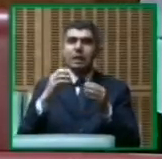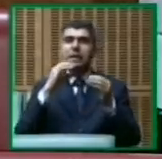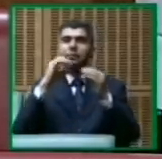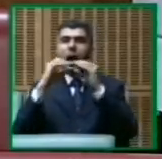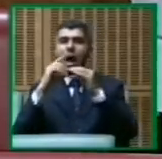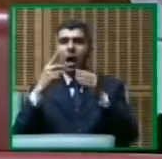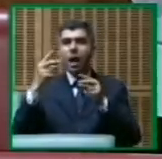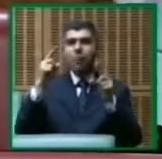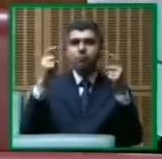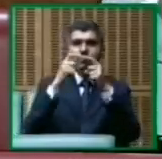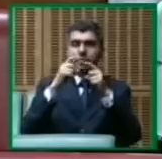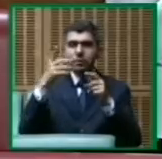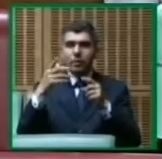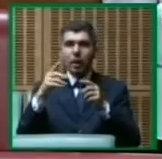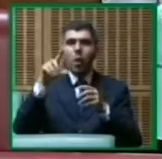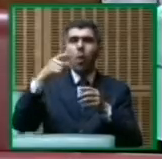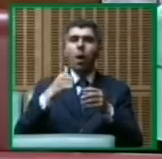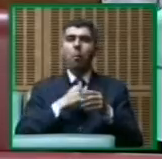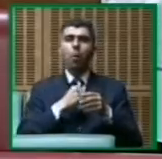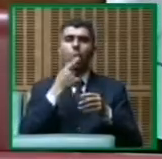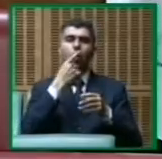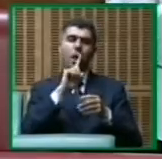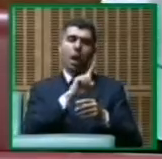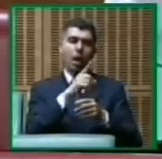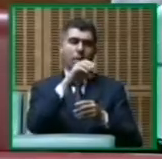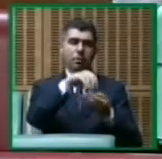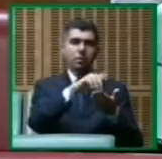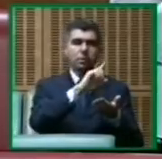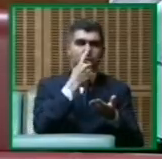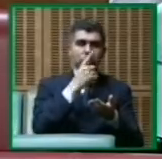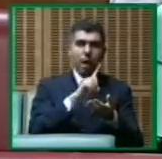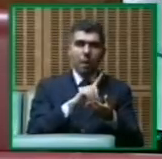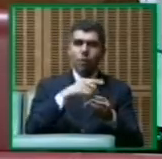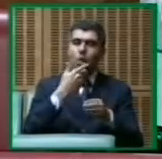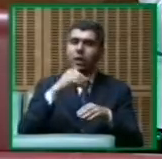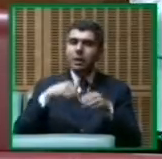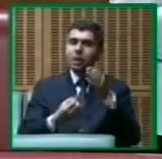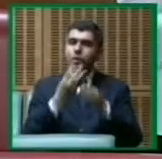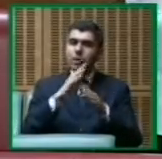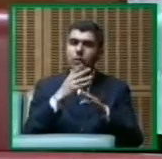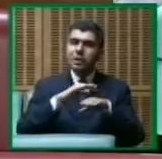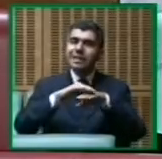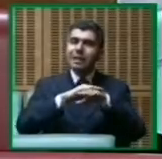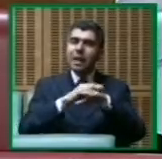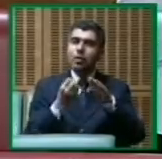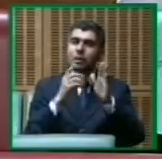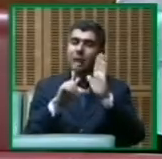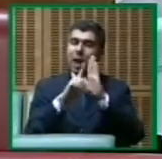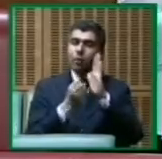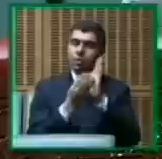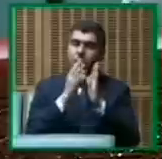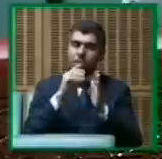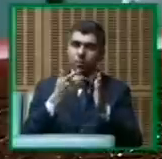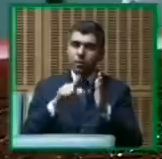باش كيعزلوا فين غيحطوا المطرح ديال النفايات. الآن الاستراتيجية الجديدة شنو هي؟ هي أولا ما بقيناش كنهضروا على المطرح ديال